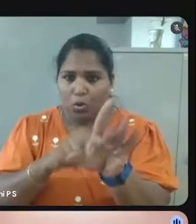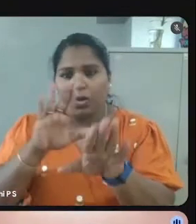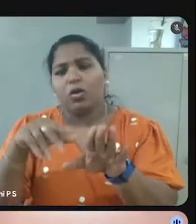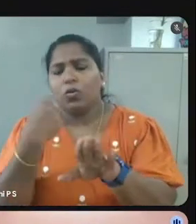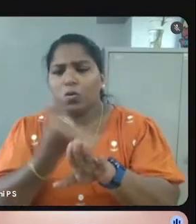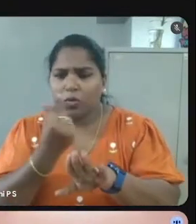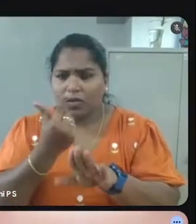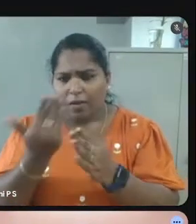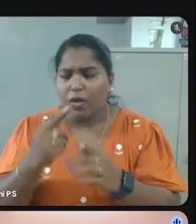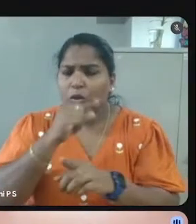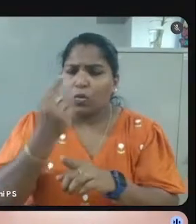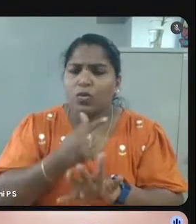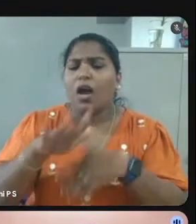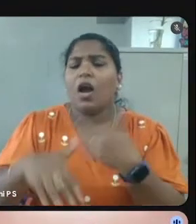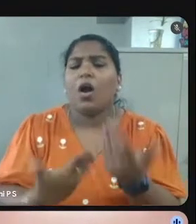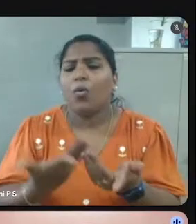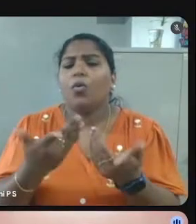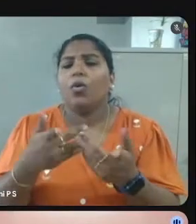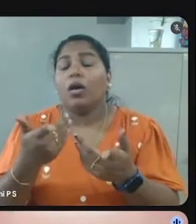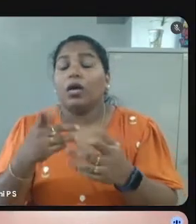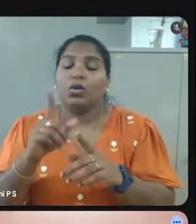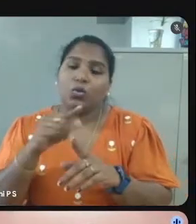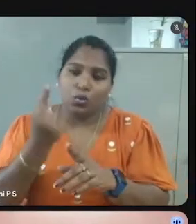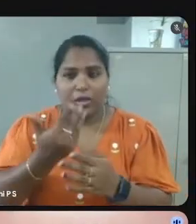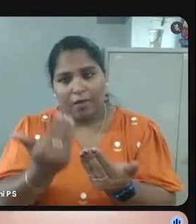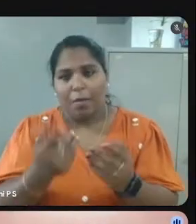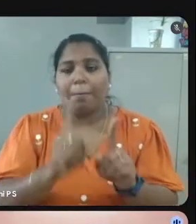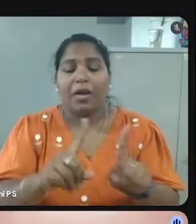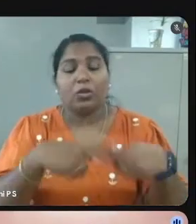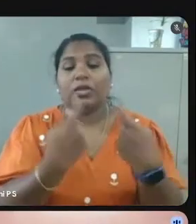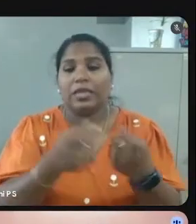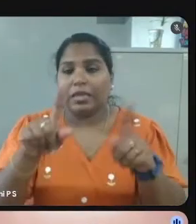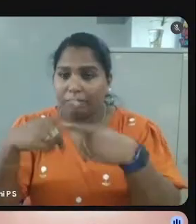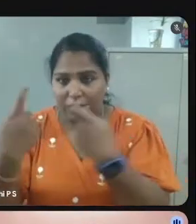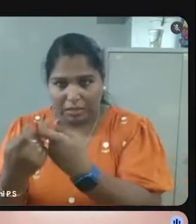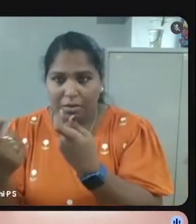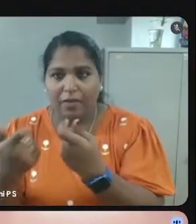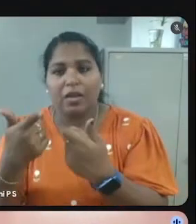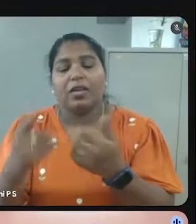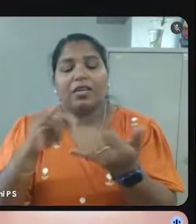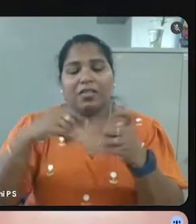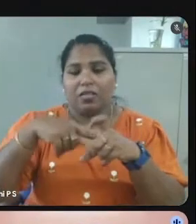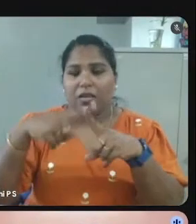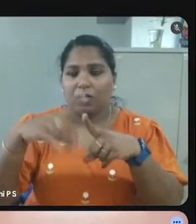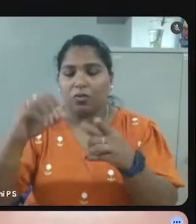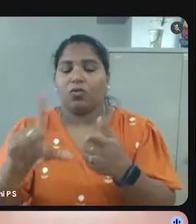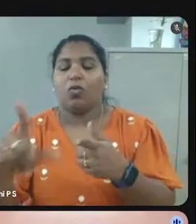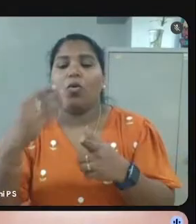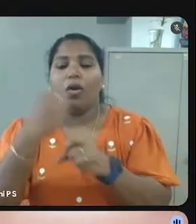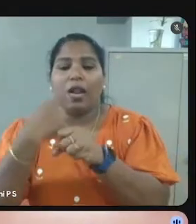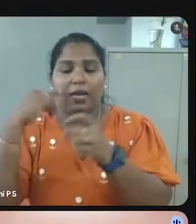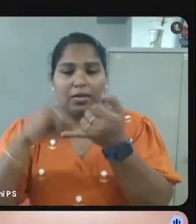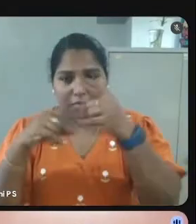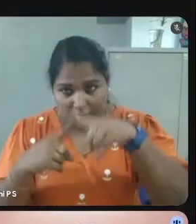ടീം അപ്രോച്ച് ഉണ്ട്. മെഡിക്കൽ ഡോക്ടറോടെയും സെക്ഷുവോളജിസ്റ്റോടെയും സൈക്കോളജിസ്റ്റോടെയും നമുക്ക് കൺസൾട്ടേഷൻ ചെയ്യണം. അവർക്ക്